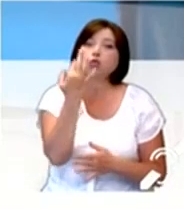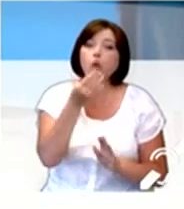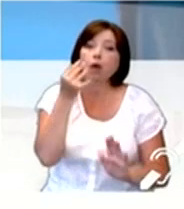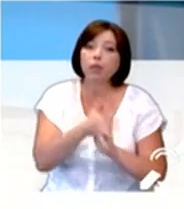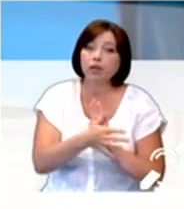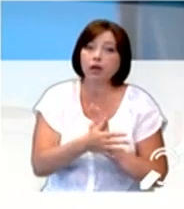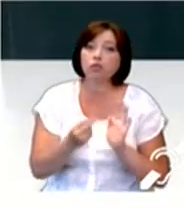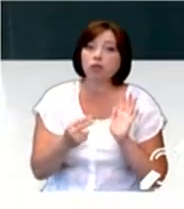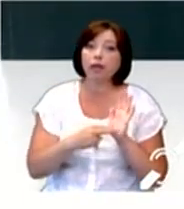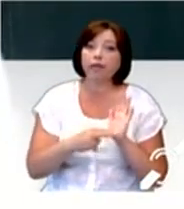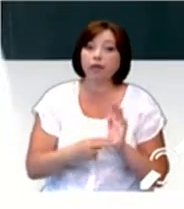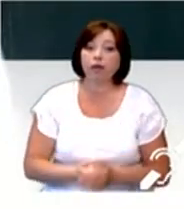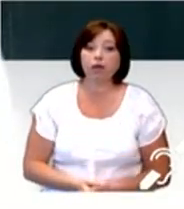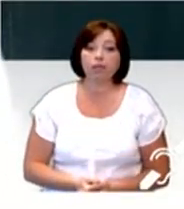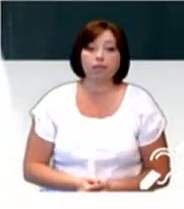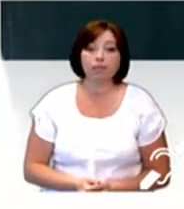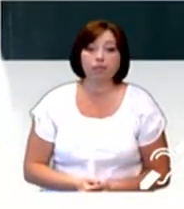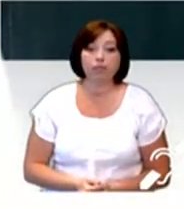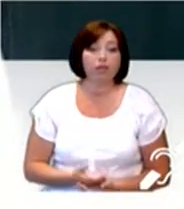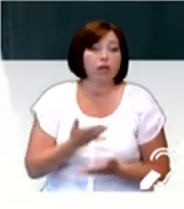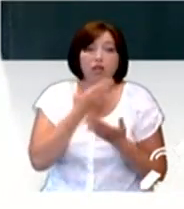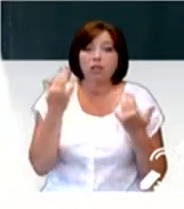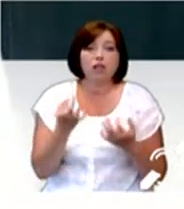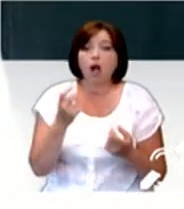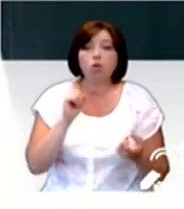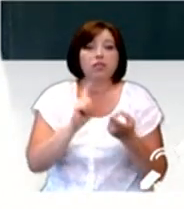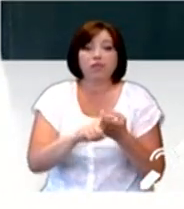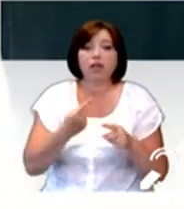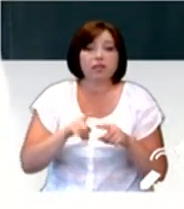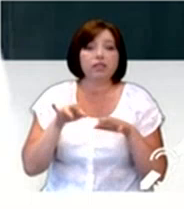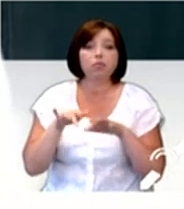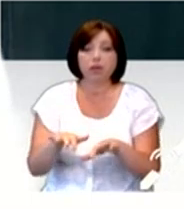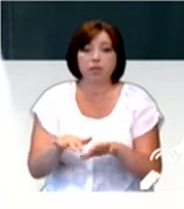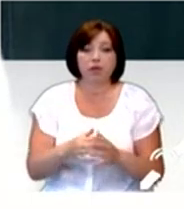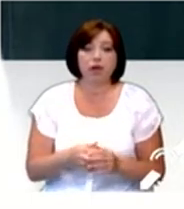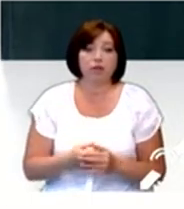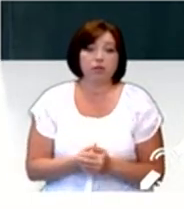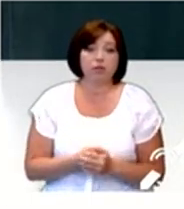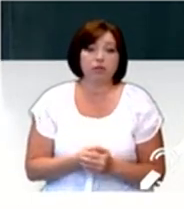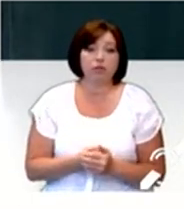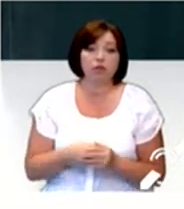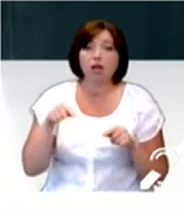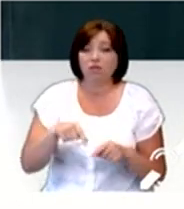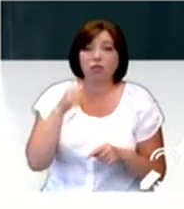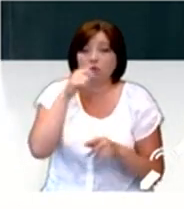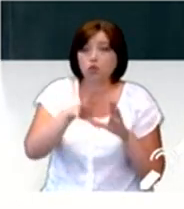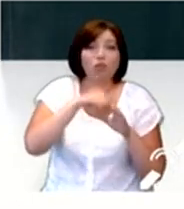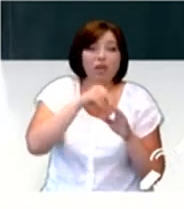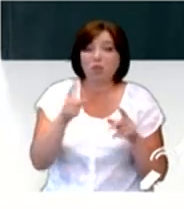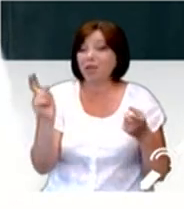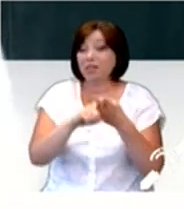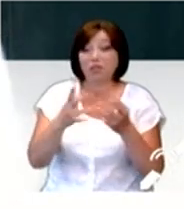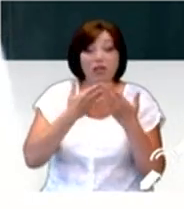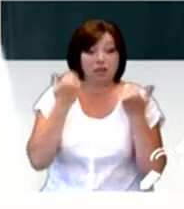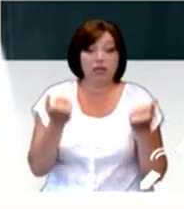local nu au nicio legătură acestui eveniment de când acesta sunt alegeri așa cum am încercat să interpreteze